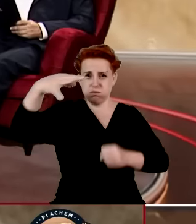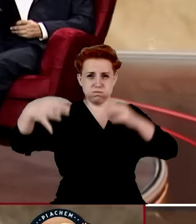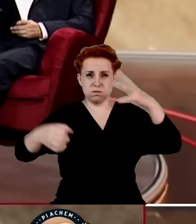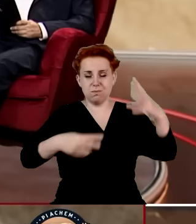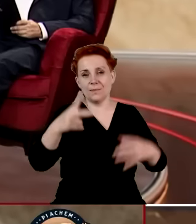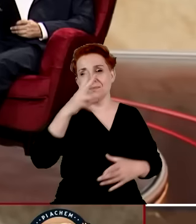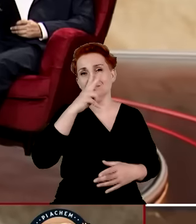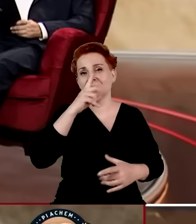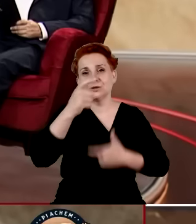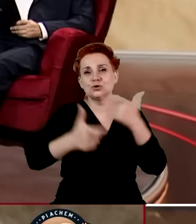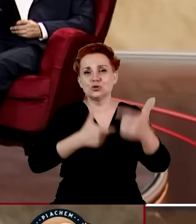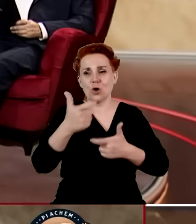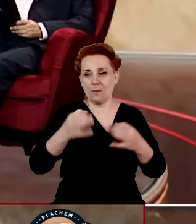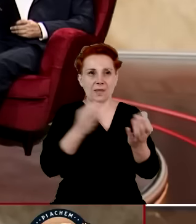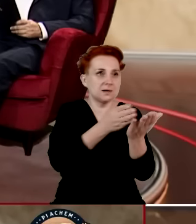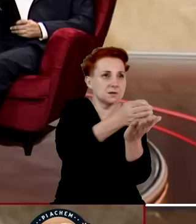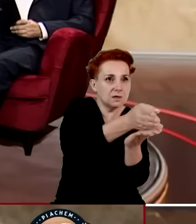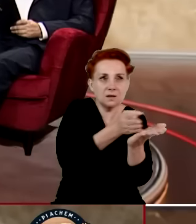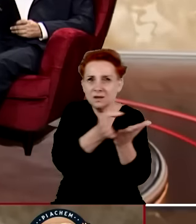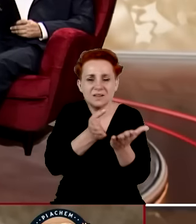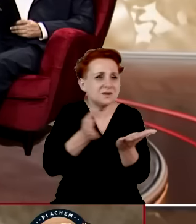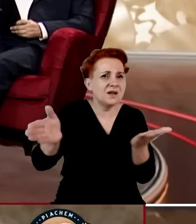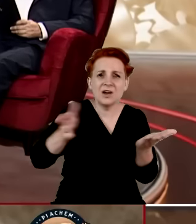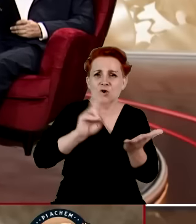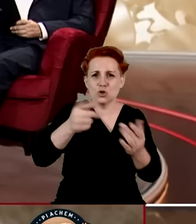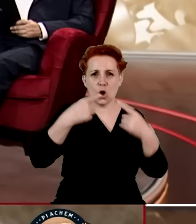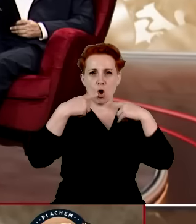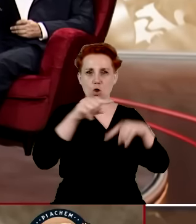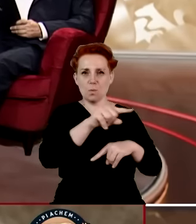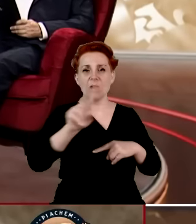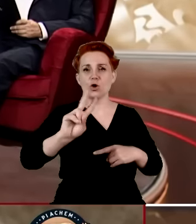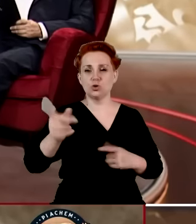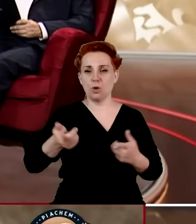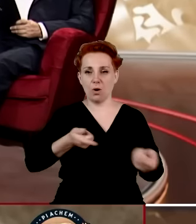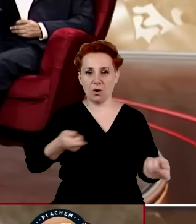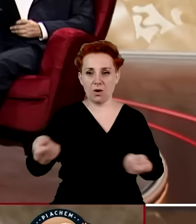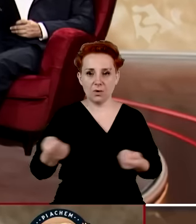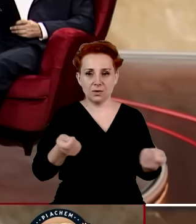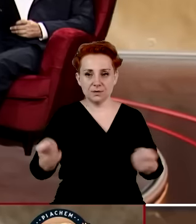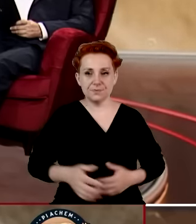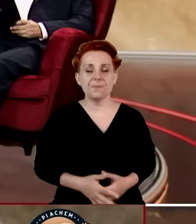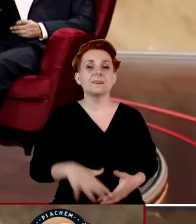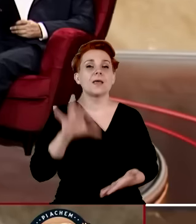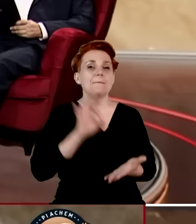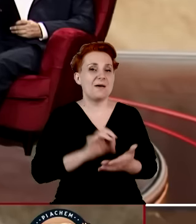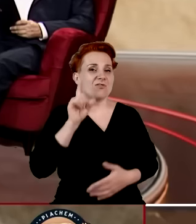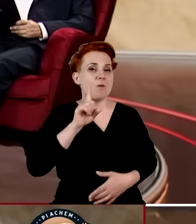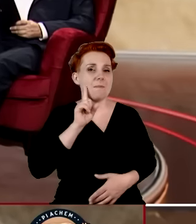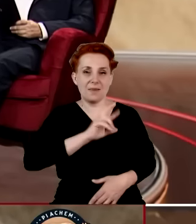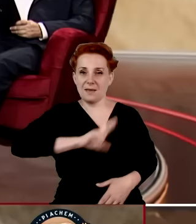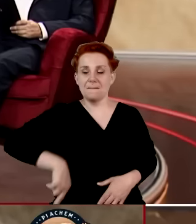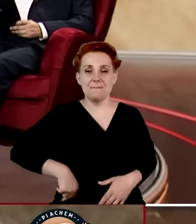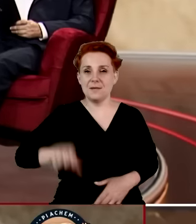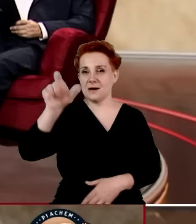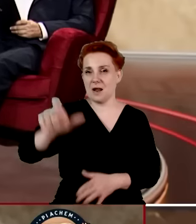naprawdę nie wiadomo w który, w którą stronę są i kto za tym stoi, kto kieruje. No na pewno pan premier Tusk na tych wymarzonych